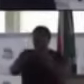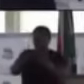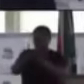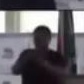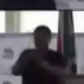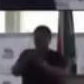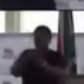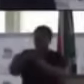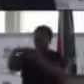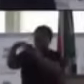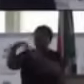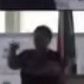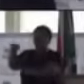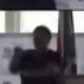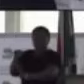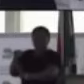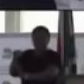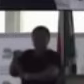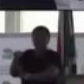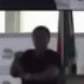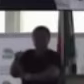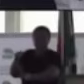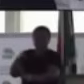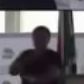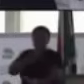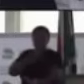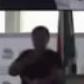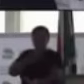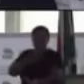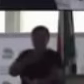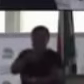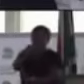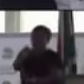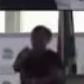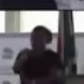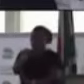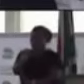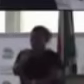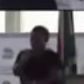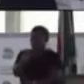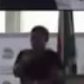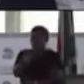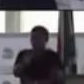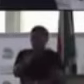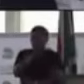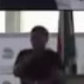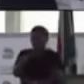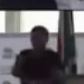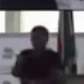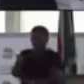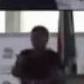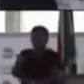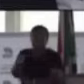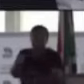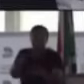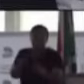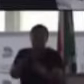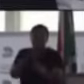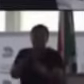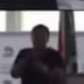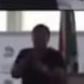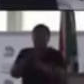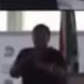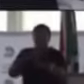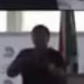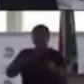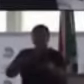bukaZulu ukuba nawo akhona alapha kanye nathi ngithokoza kakhulu